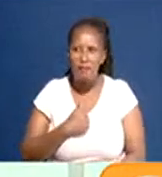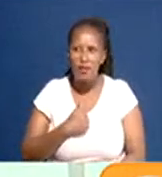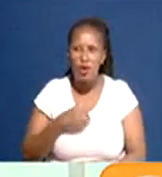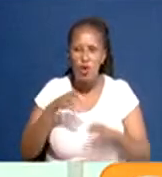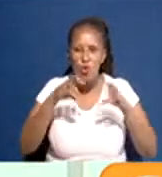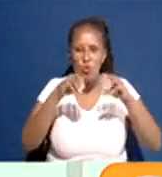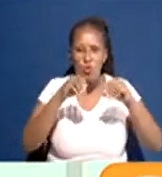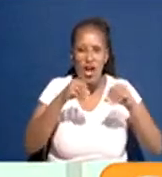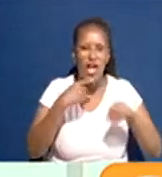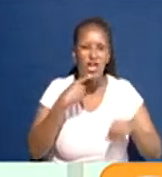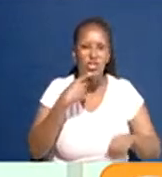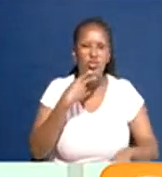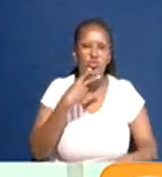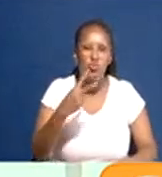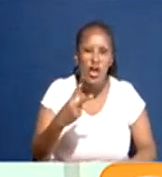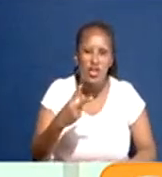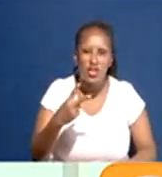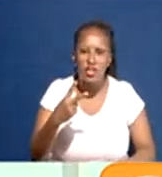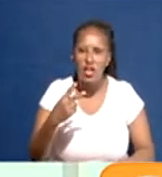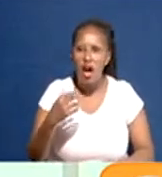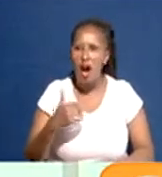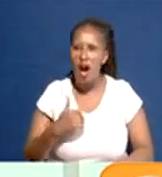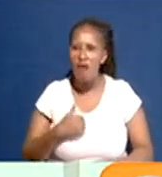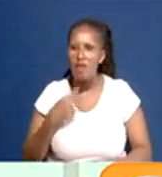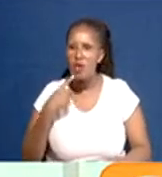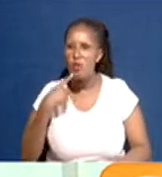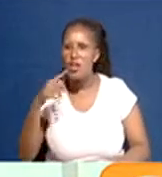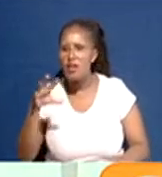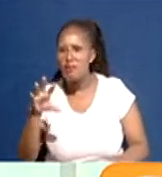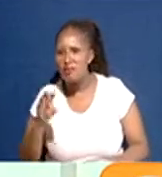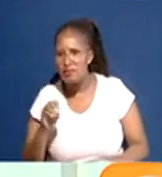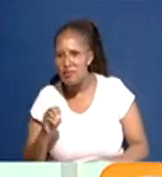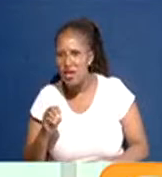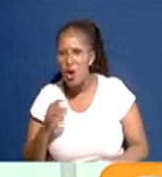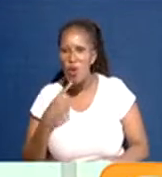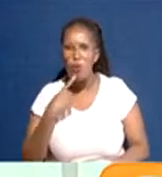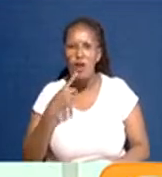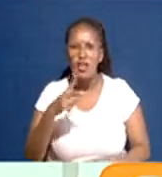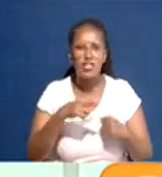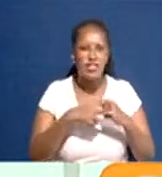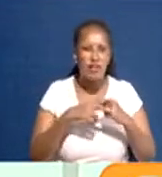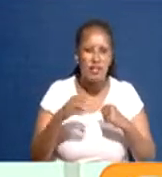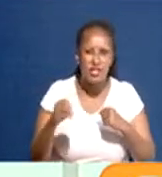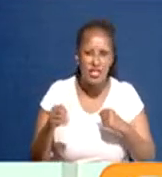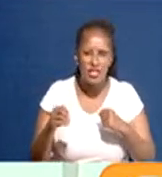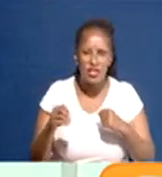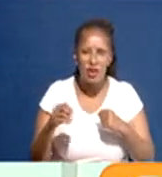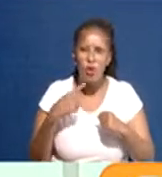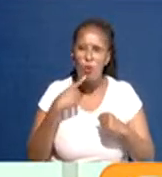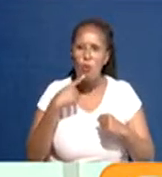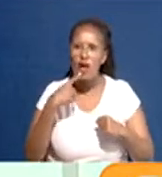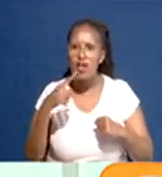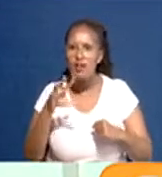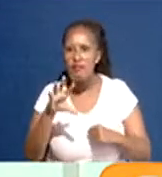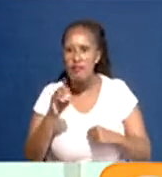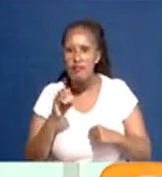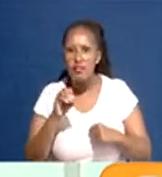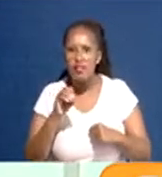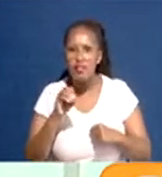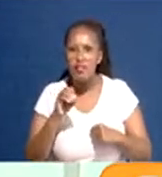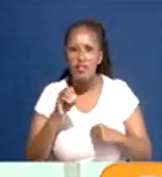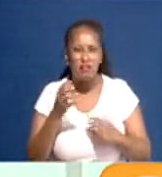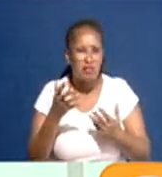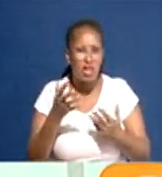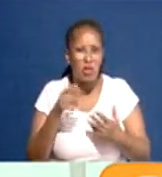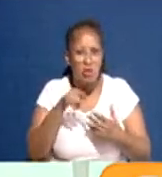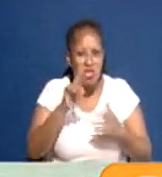iko ya shilingi 200, iko ya shilingi 180, iko ya shilingi 170, iko ya shilingi 158. Wewe